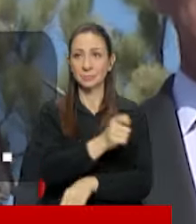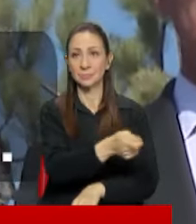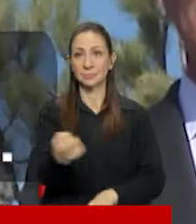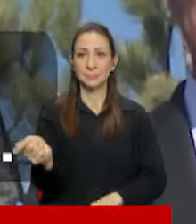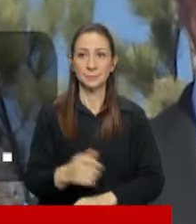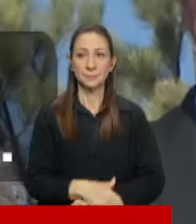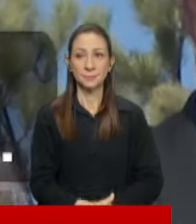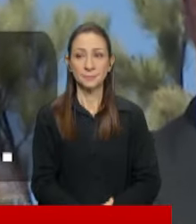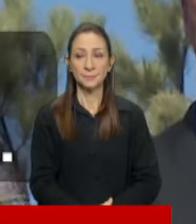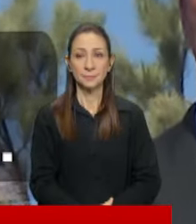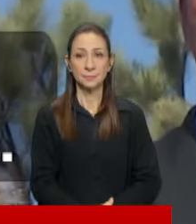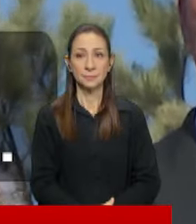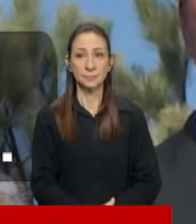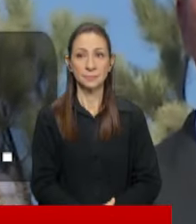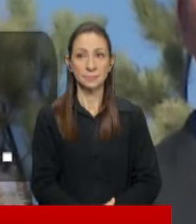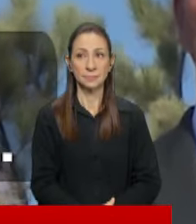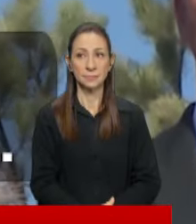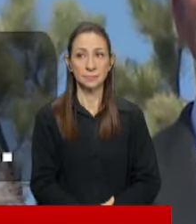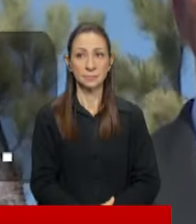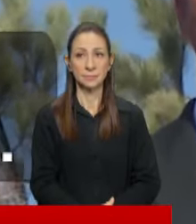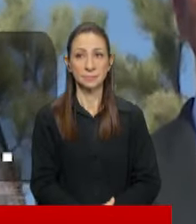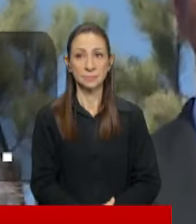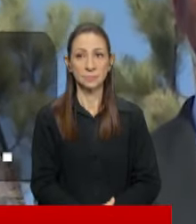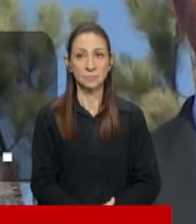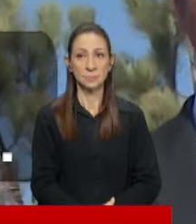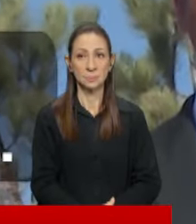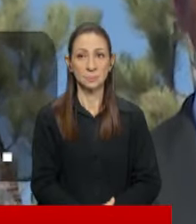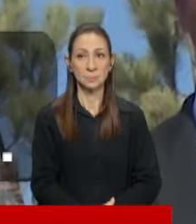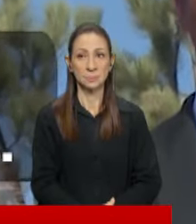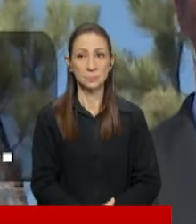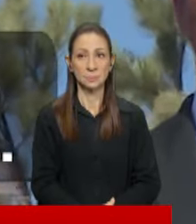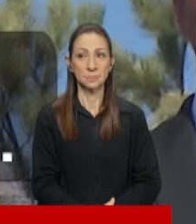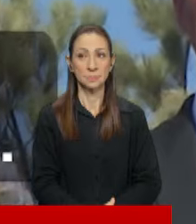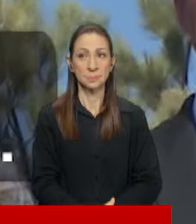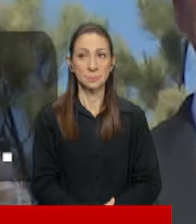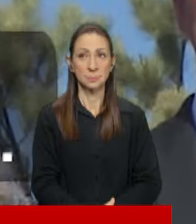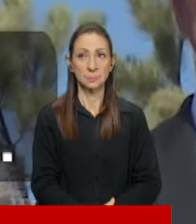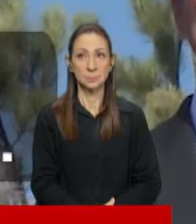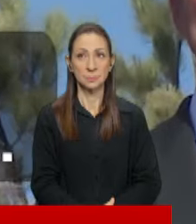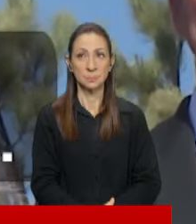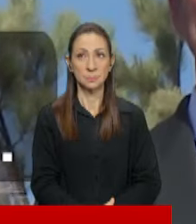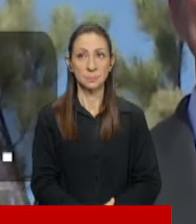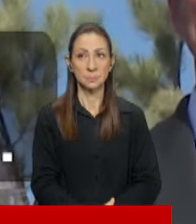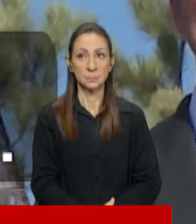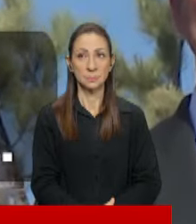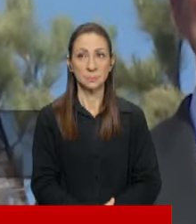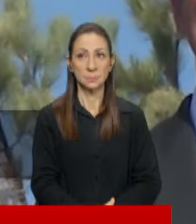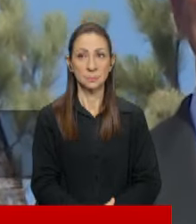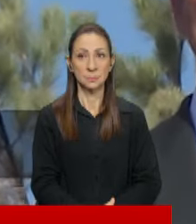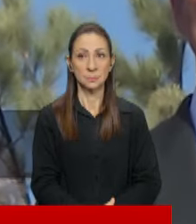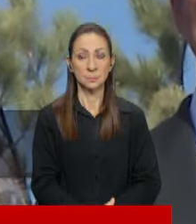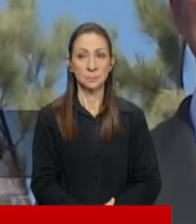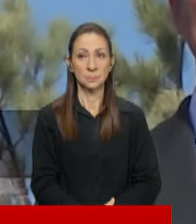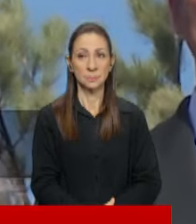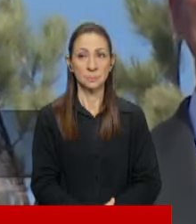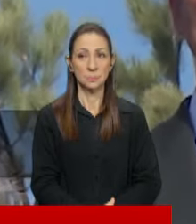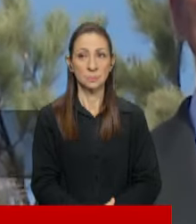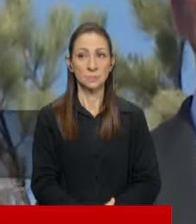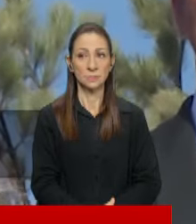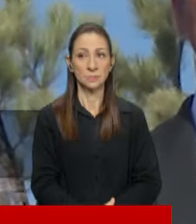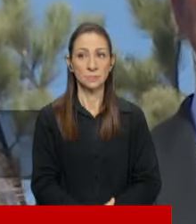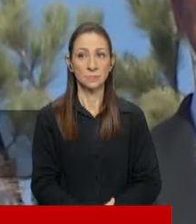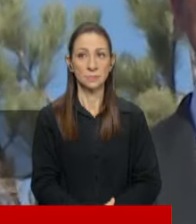Dar gelirlerin ailelerine düzenli şekilde kırtasiye desteği, ulaşım desteği, kantin desteği her şeyini yapıyoruz.